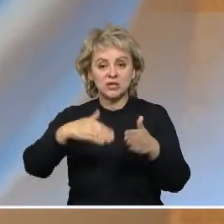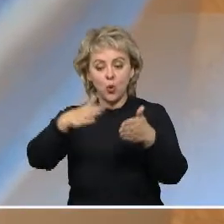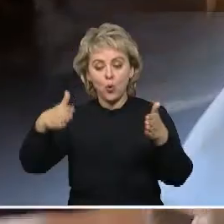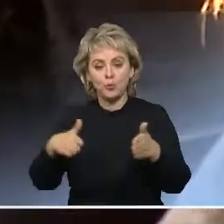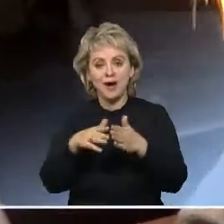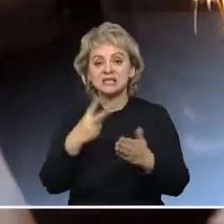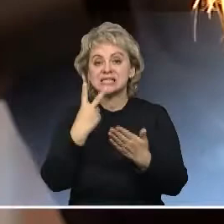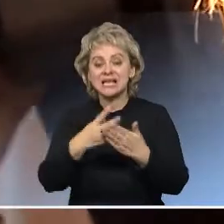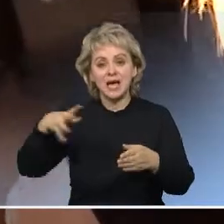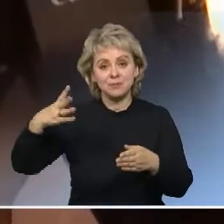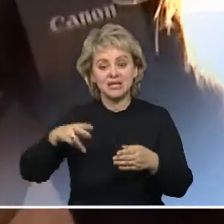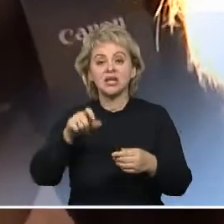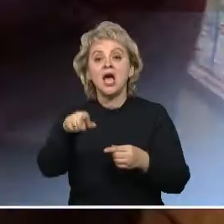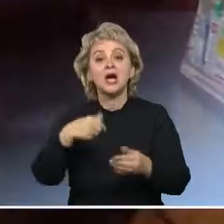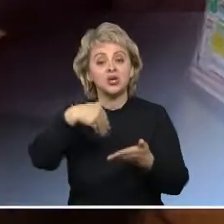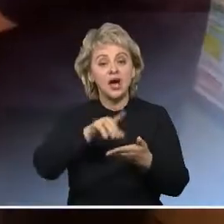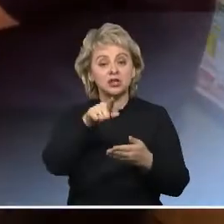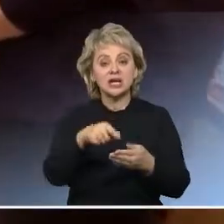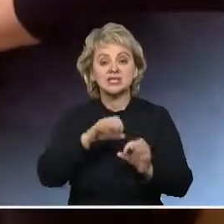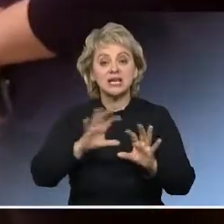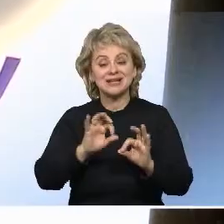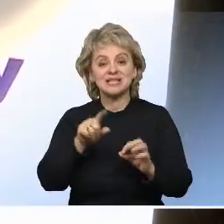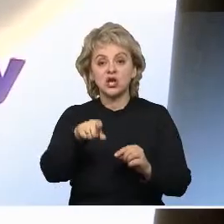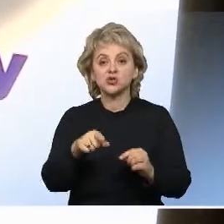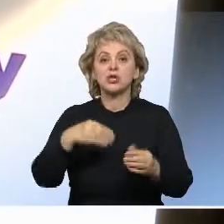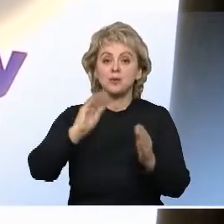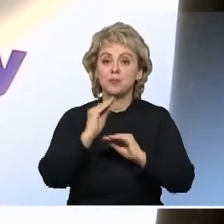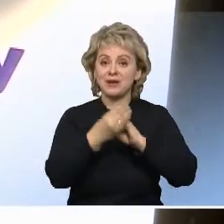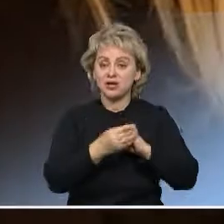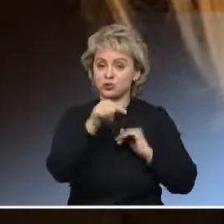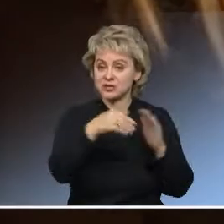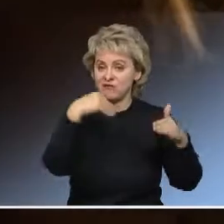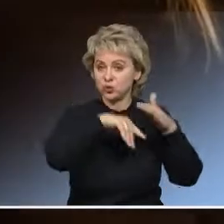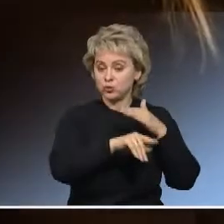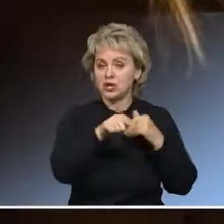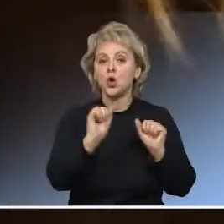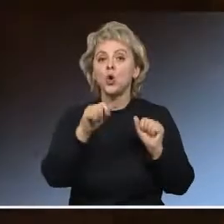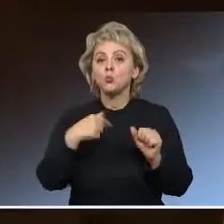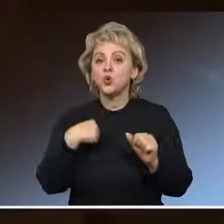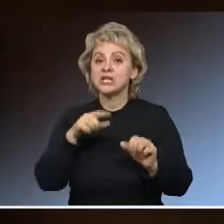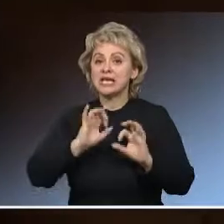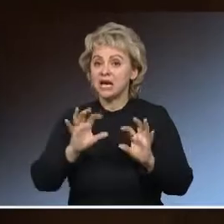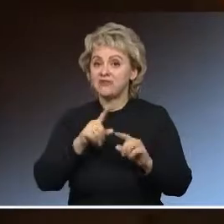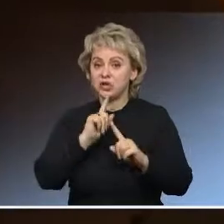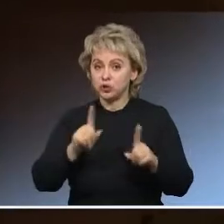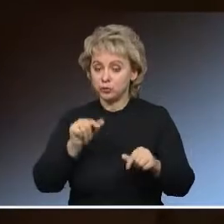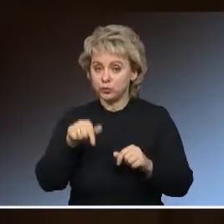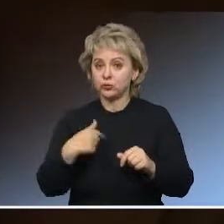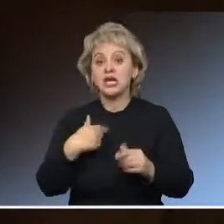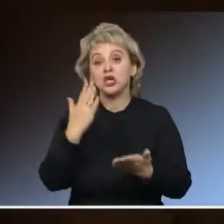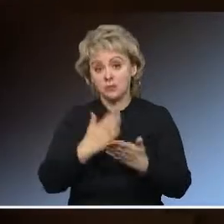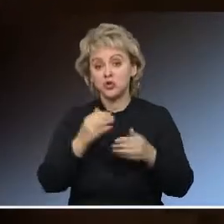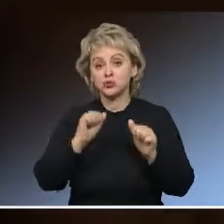упаковок. Заметив камеры, фармацевты отказываются прояснять ситуацию и прячутся в подсобке. Можно я комментарий оставлю? Я же имею